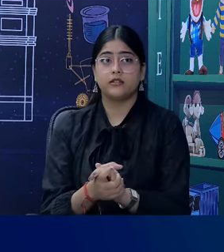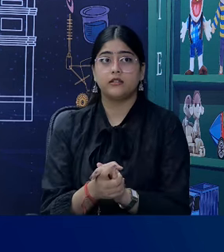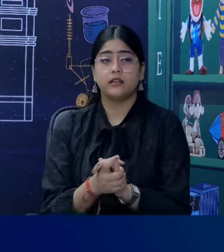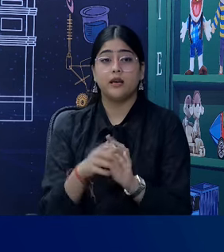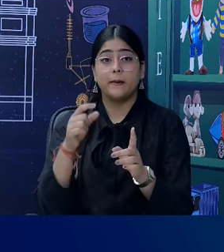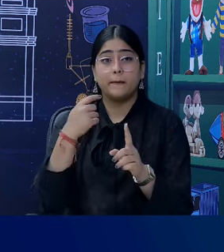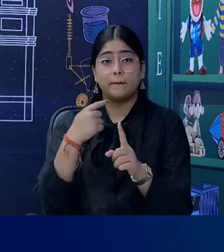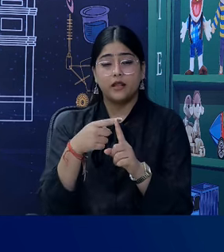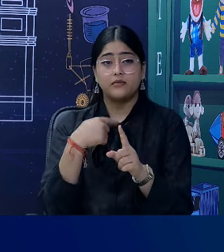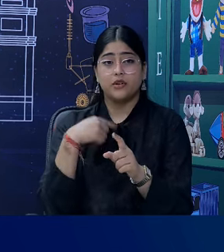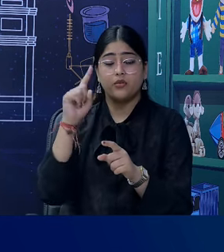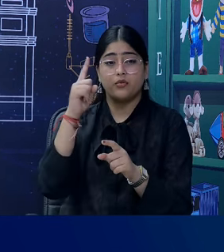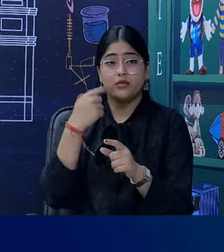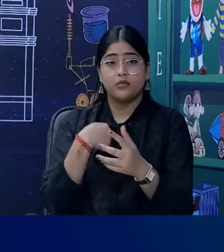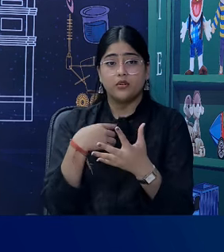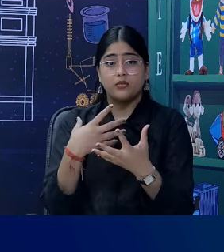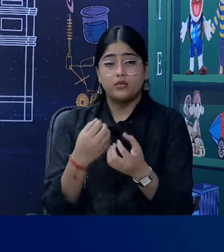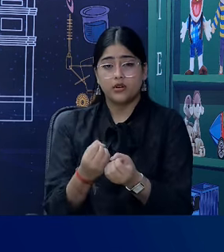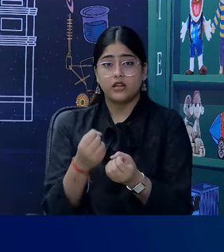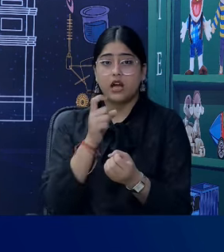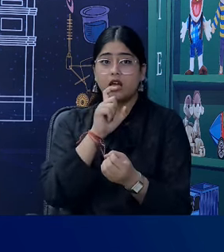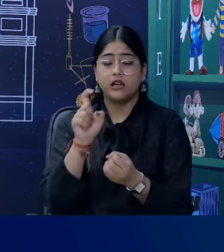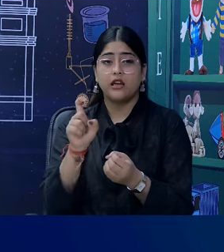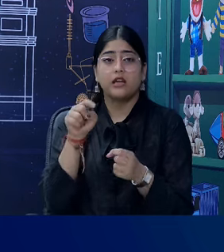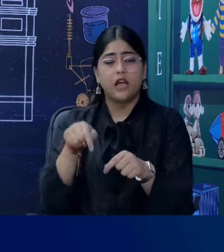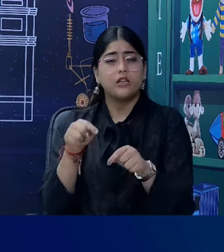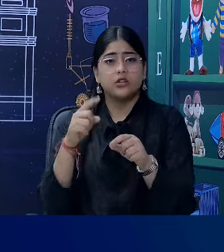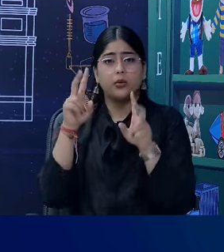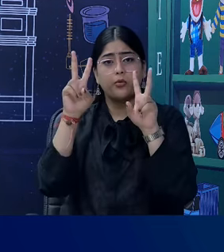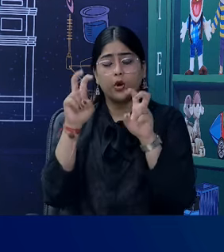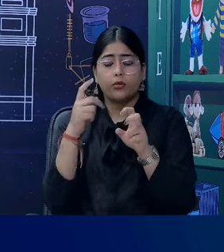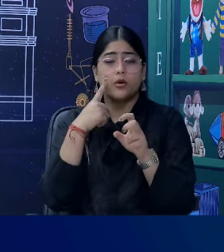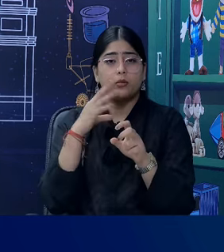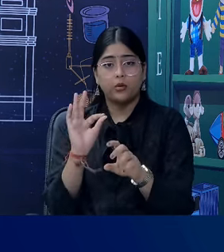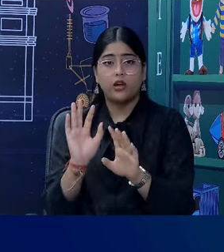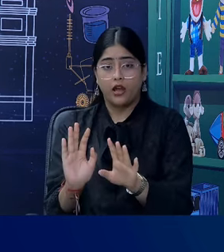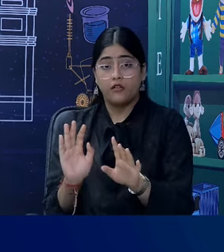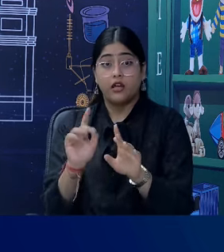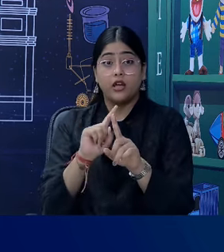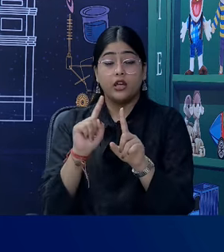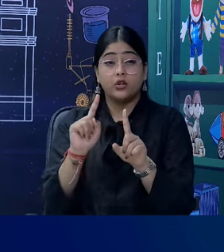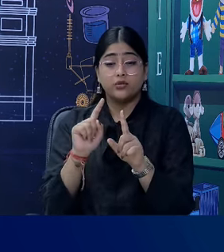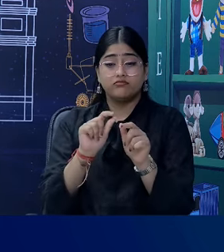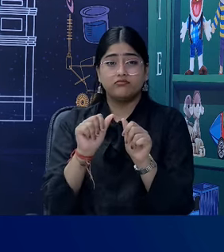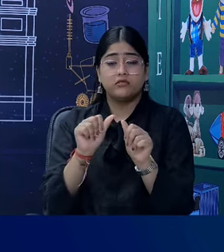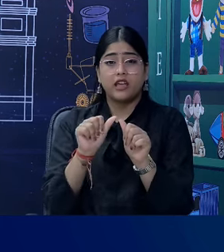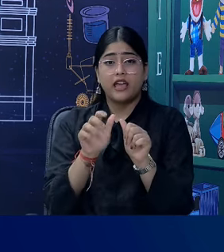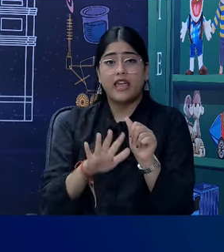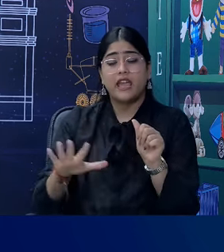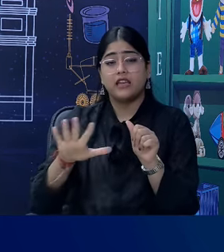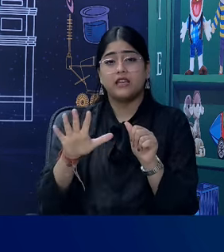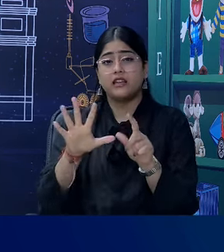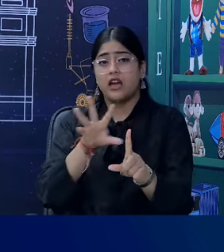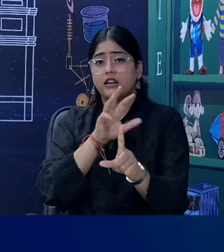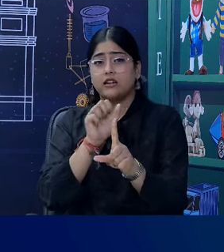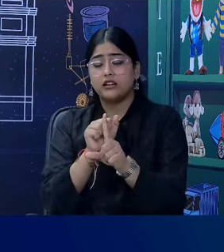हैं और सबसे पहले मैम क्योंकि आज हम एक बहुत ही महत्त्वपूर्ण विषय पढ़ रहे हैं क्षेत्रीय संस्कृतियों तो यह क्या होता है रीजनल कल्चर